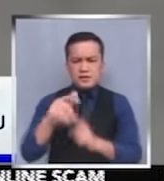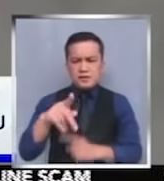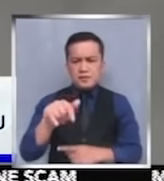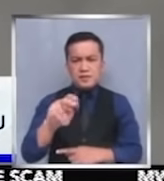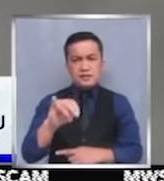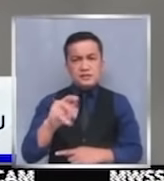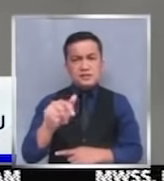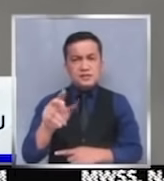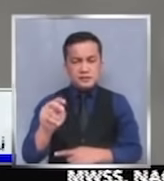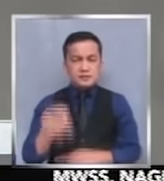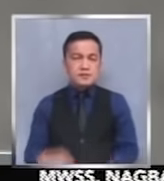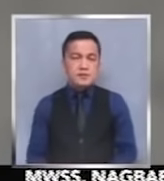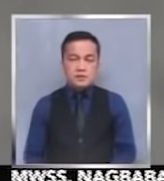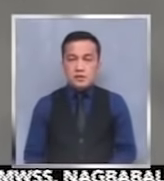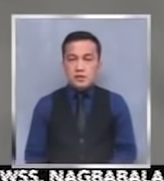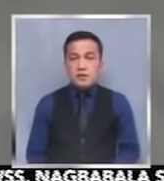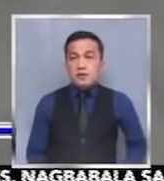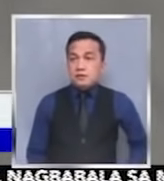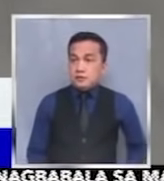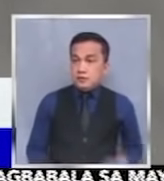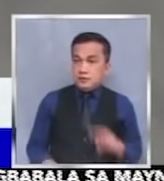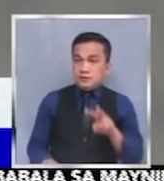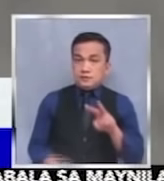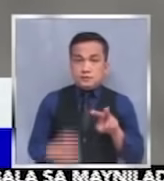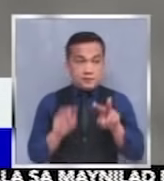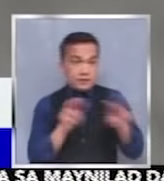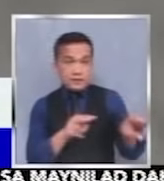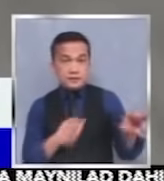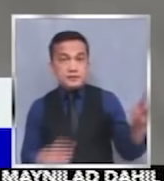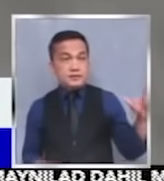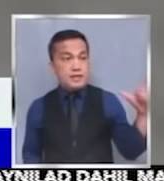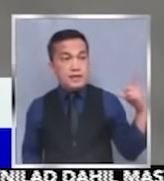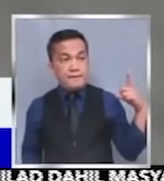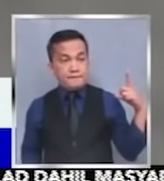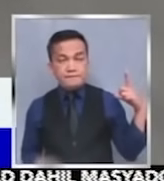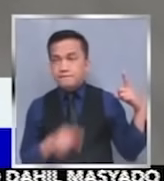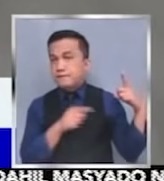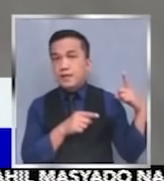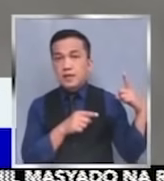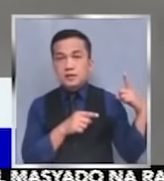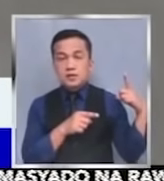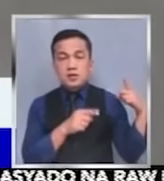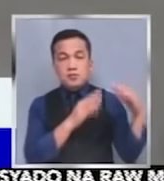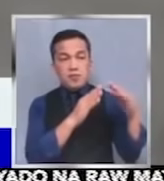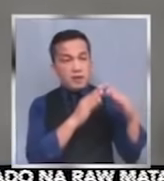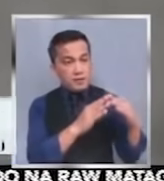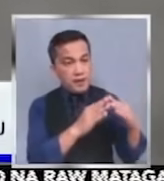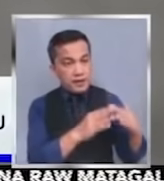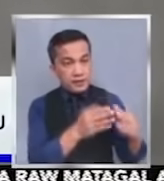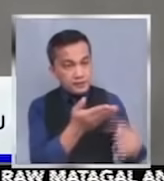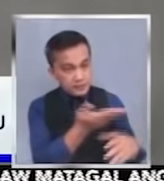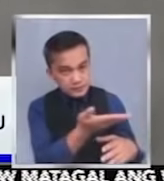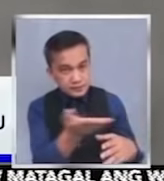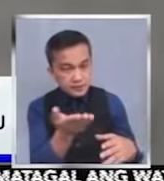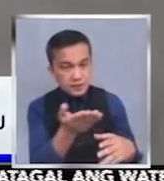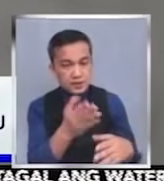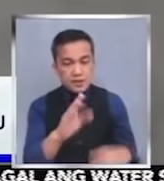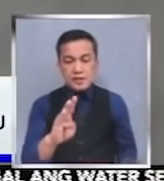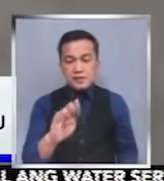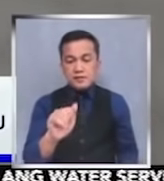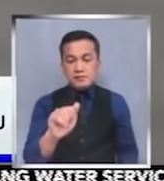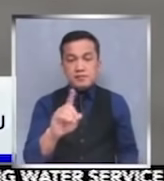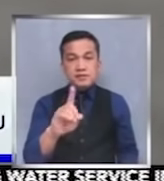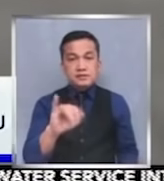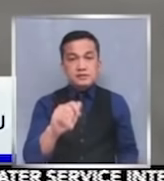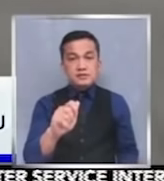po natin dito sa left side ko, mga bahay po yan ng mga Badyaw. Ang